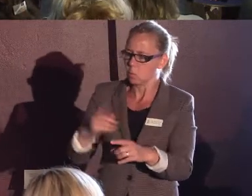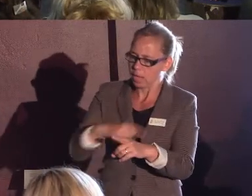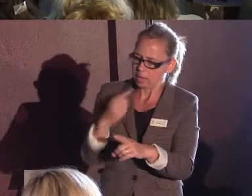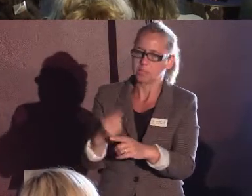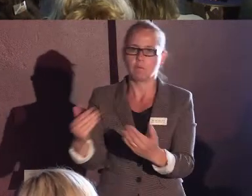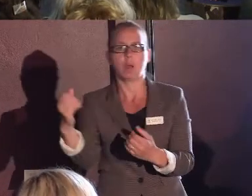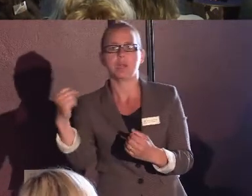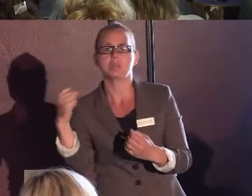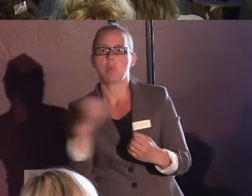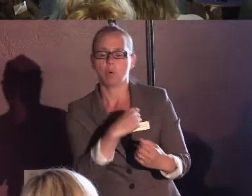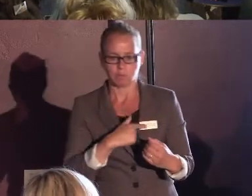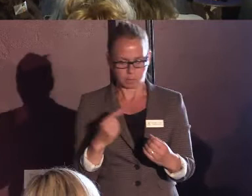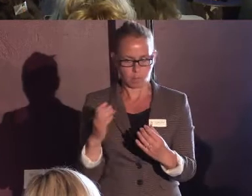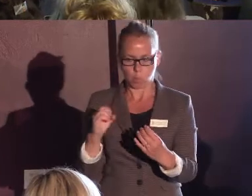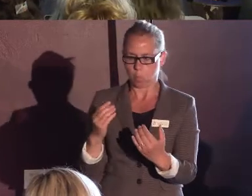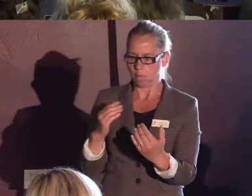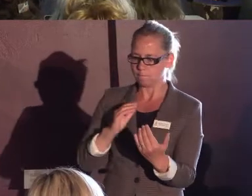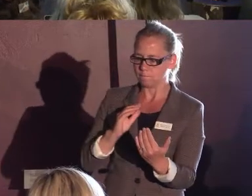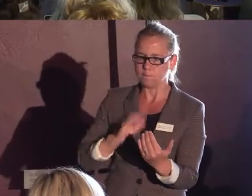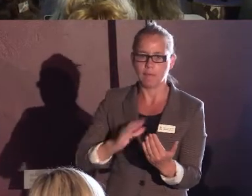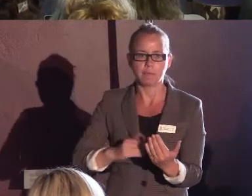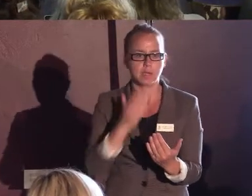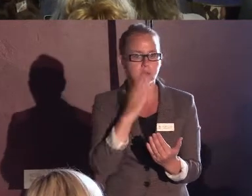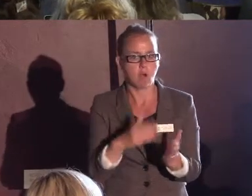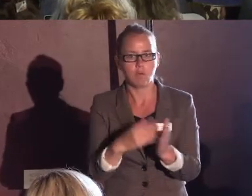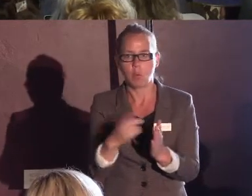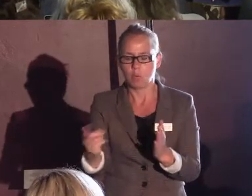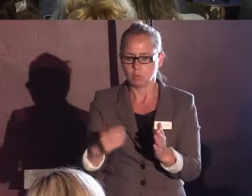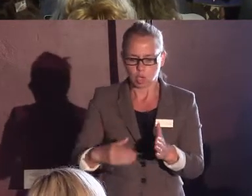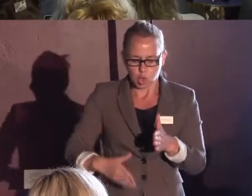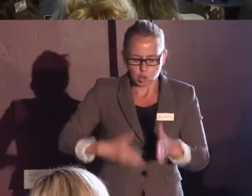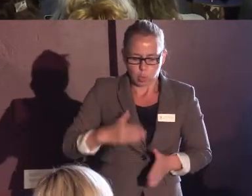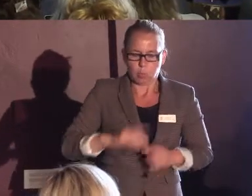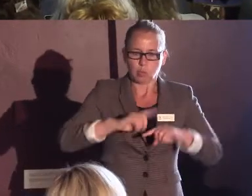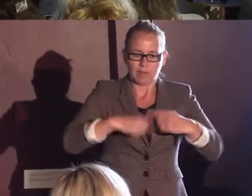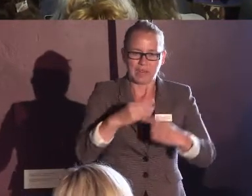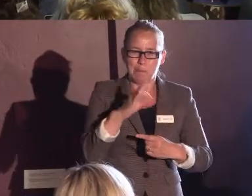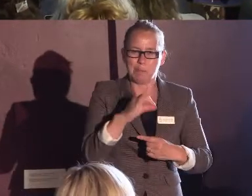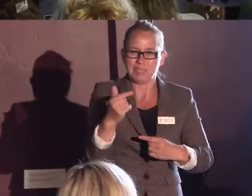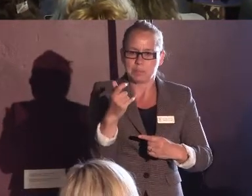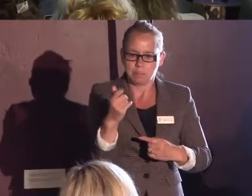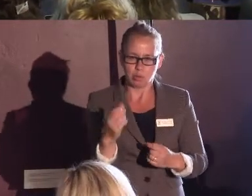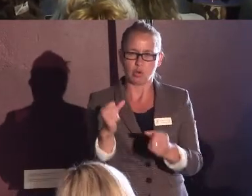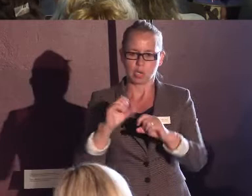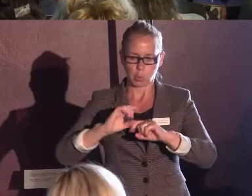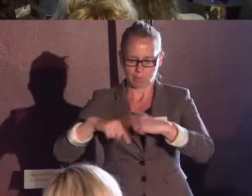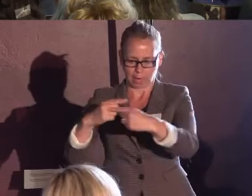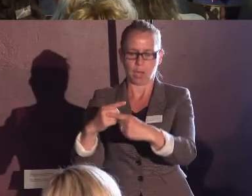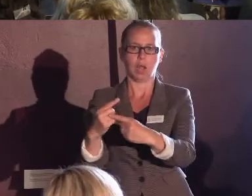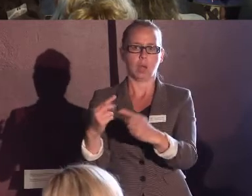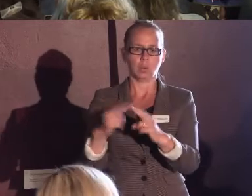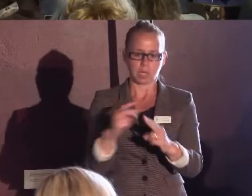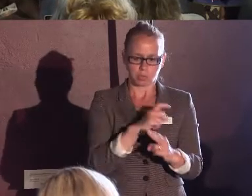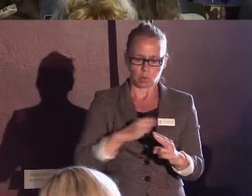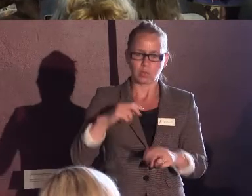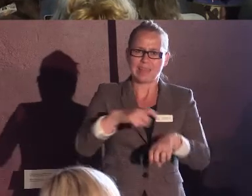tiden. Och vi fick oväntade svar, vi fick en robotutvecklingsfirma i Pittsburgh hörde av sig som vi hade ett samtal med. Vi hade